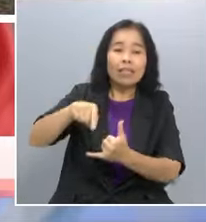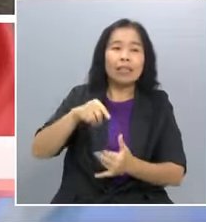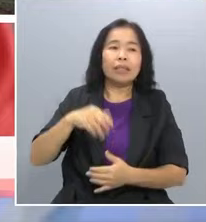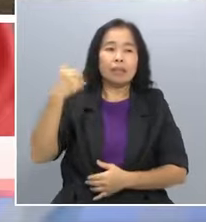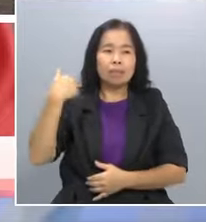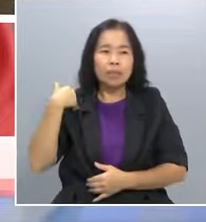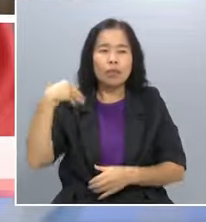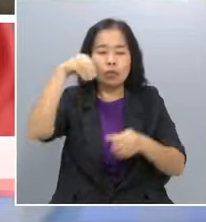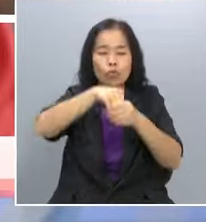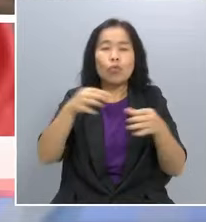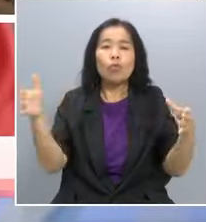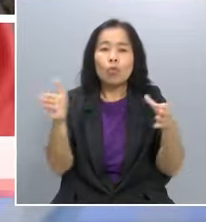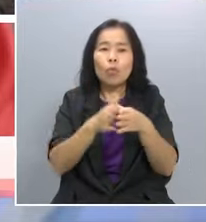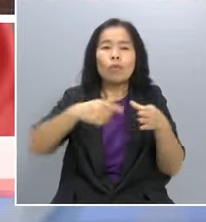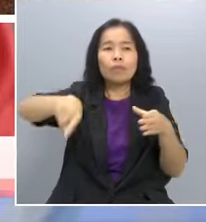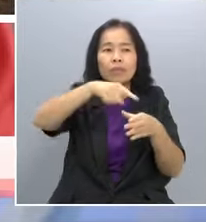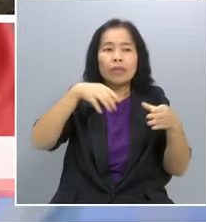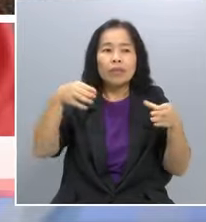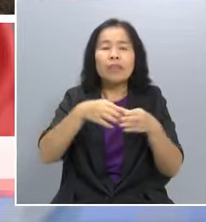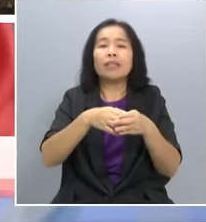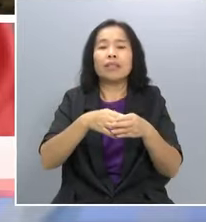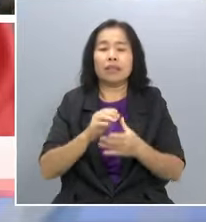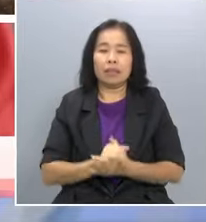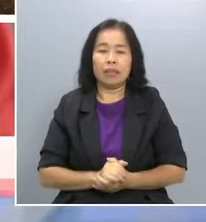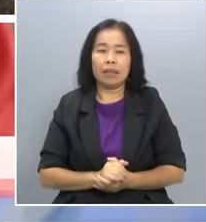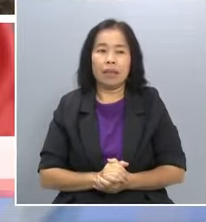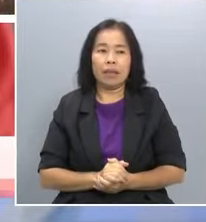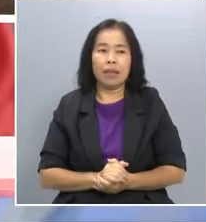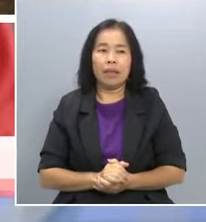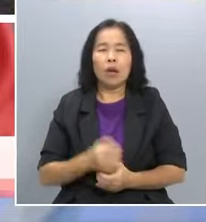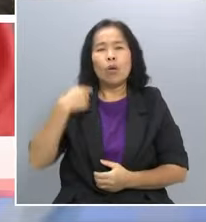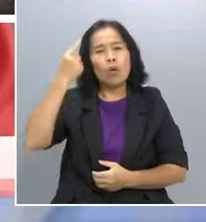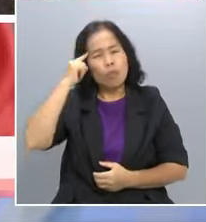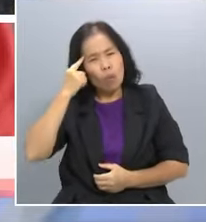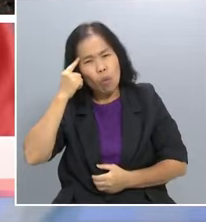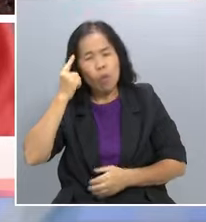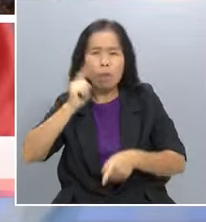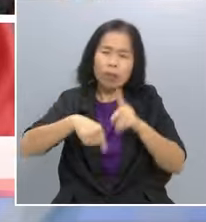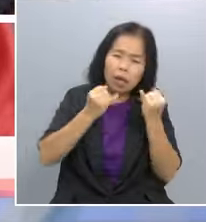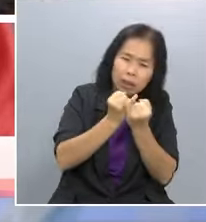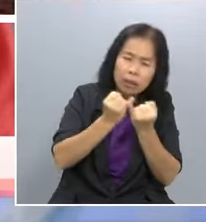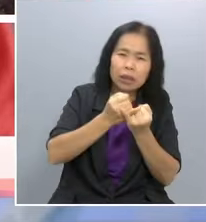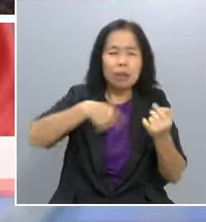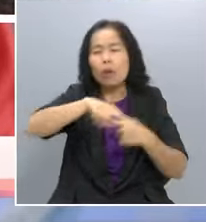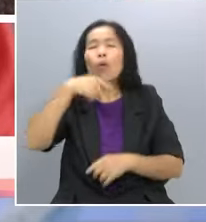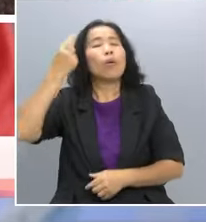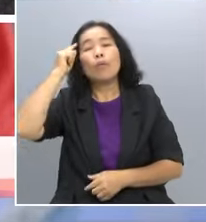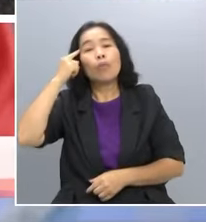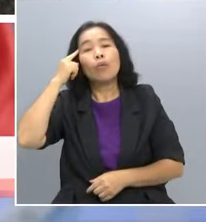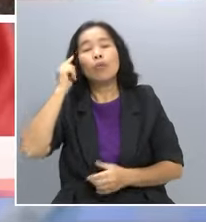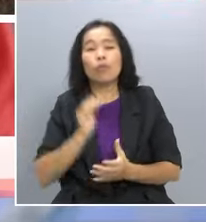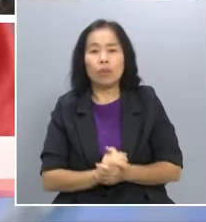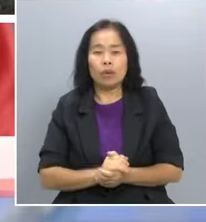มันก็อยู่ในเซตนี้เพราะมันอยู่ในสุเหร่านี่แหละอยู่ในชุมชนเนี่ยไม่รู้ว่ามันจะใช่สาเหตุเปล่าที่มันไปตามหากันหรือเปล่า